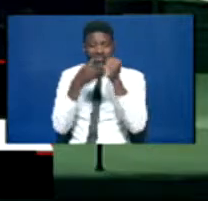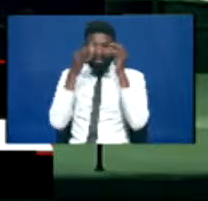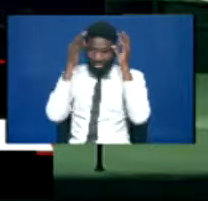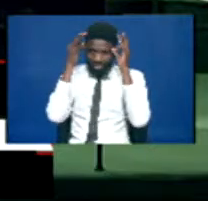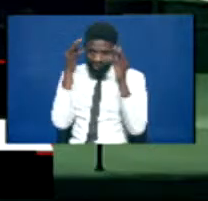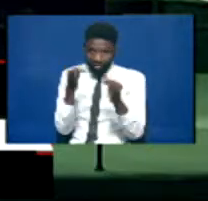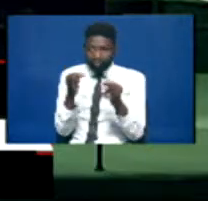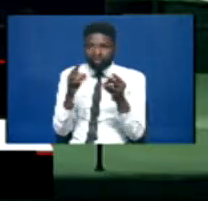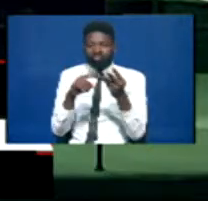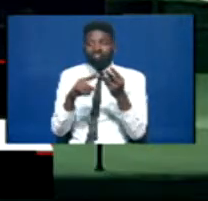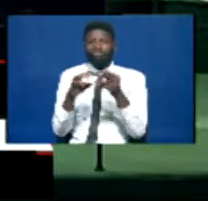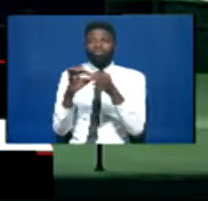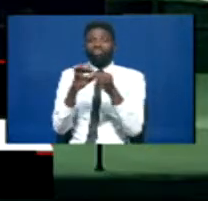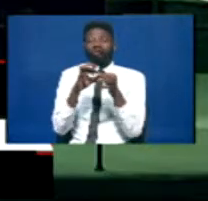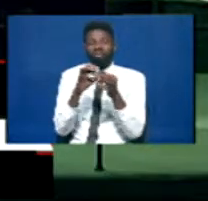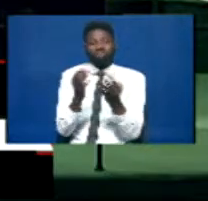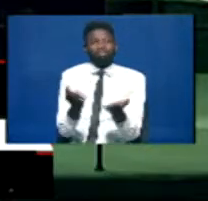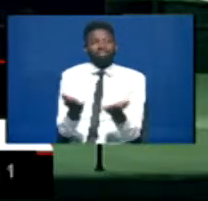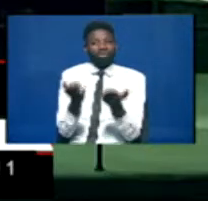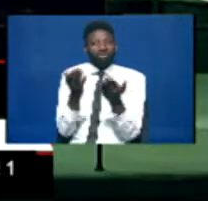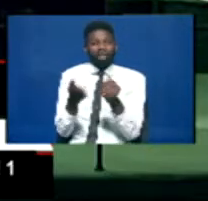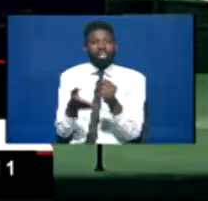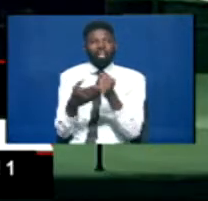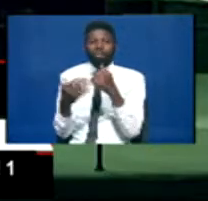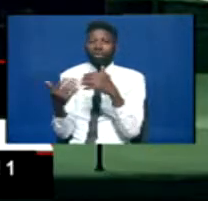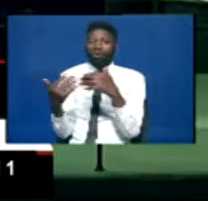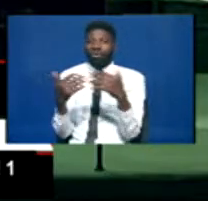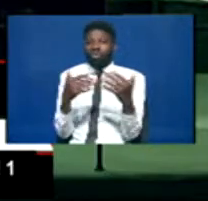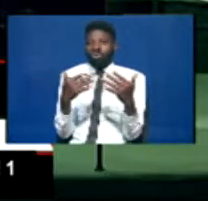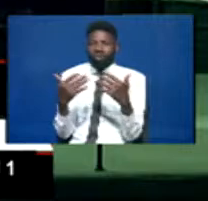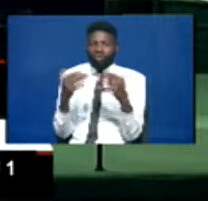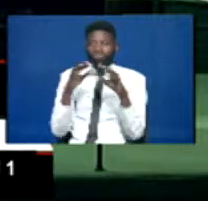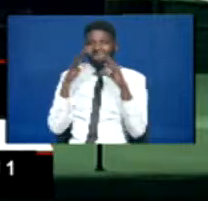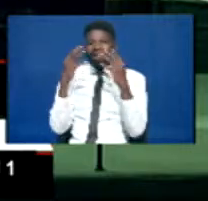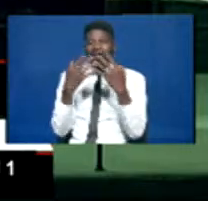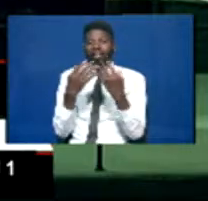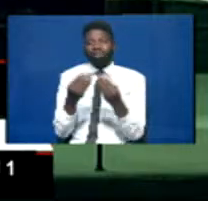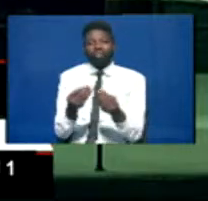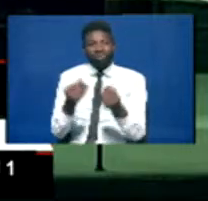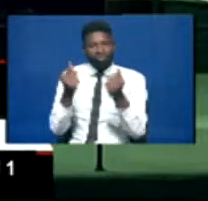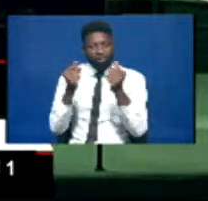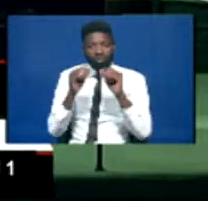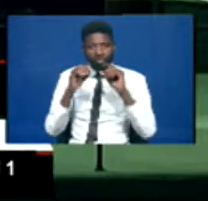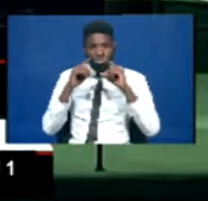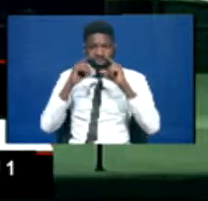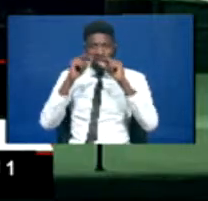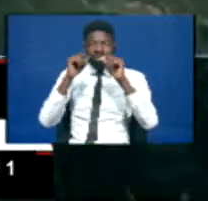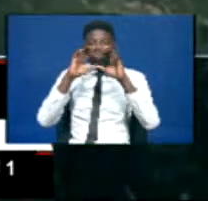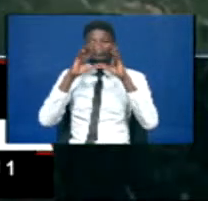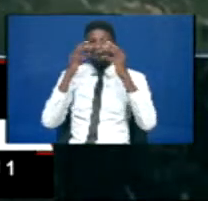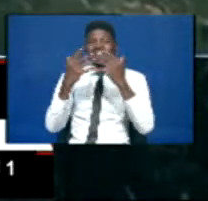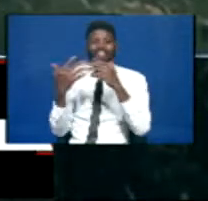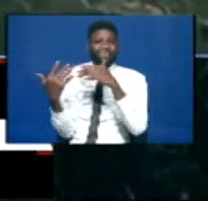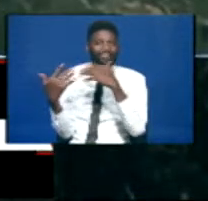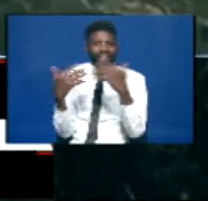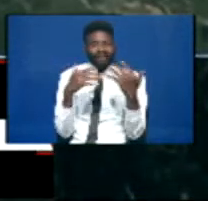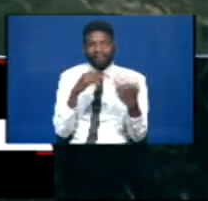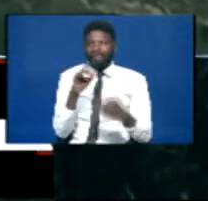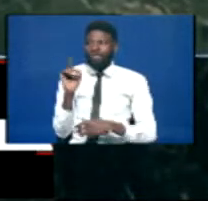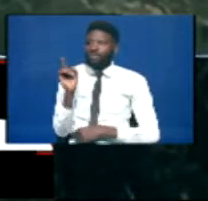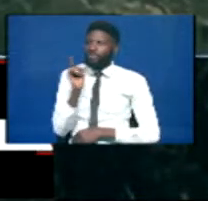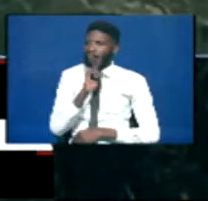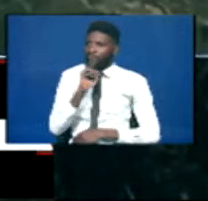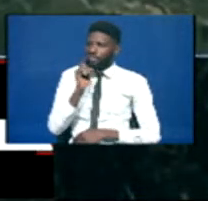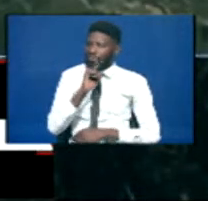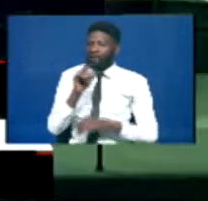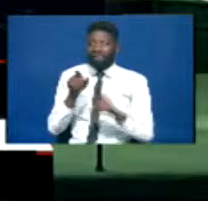umoja ili kukabiliana na mizozo inayokumba ulimwengu. Alisema kuwa mizozo duniani imekuwa mikali, huku yamkini watu